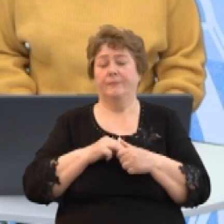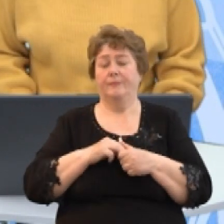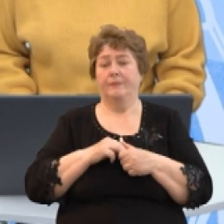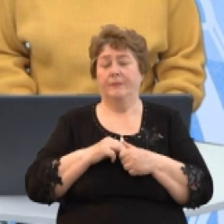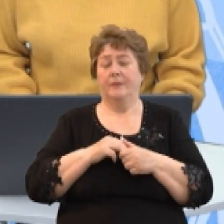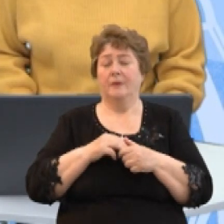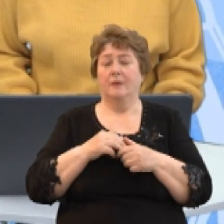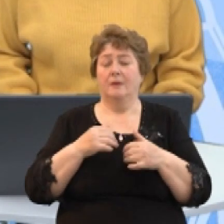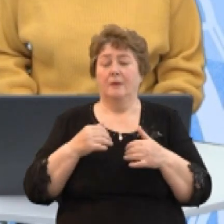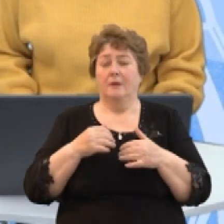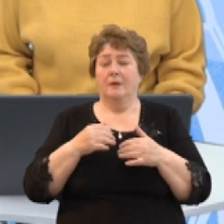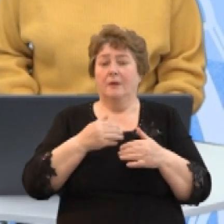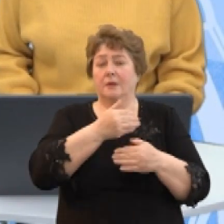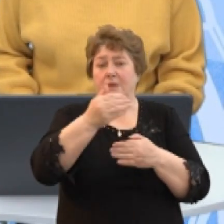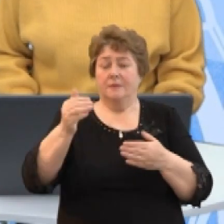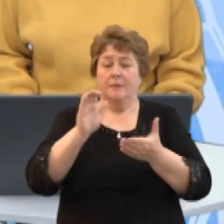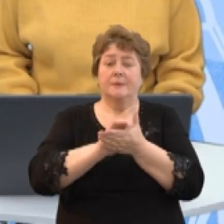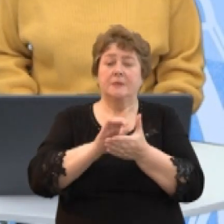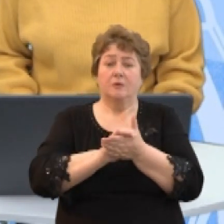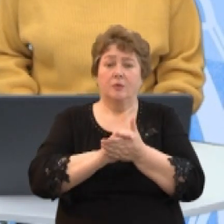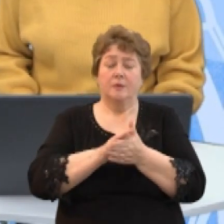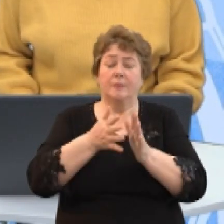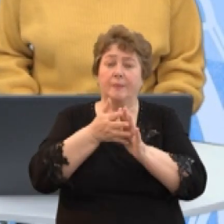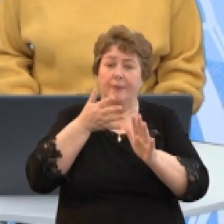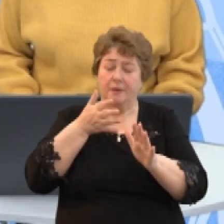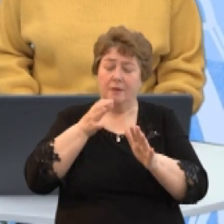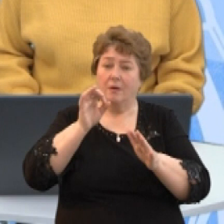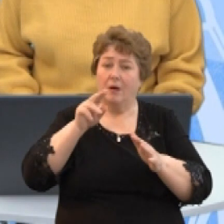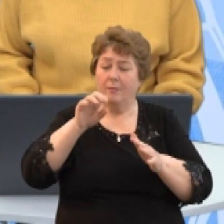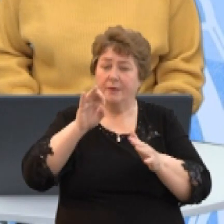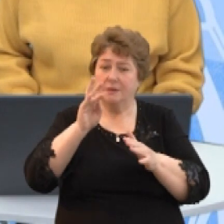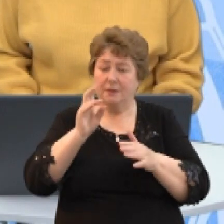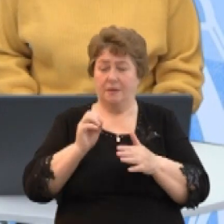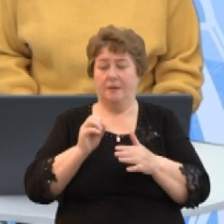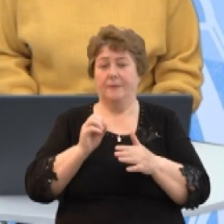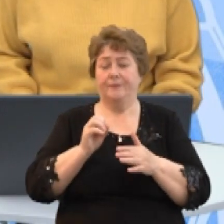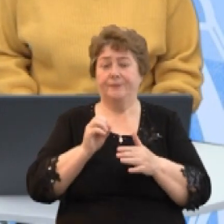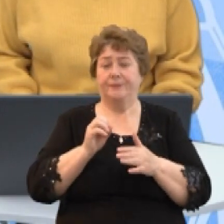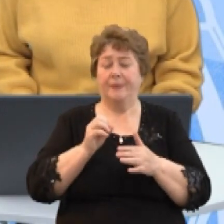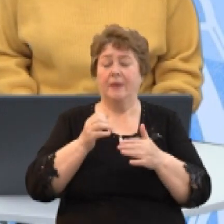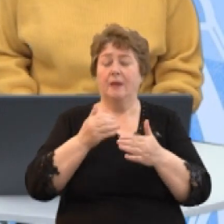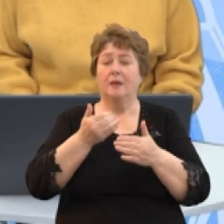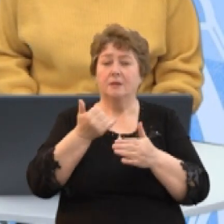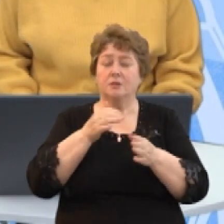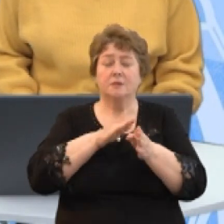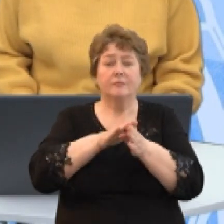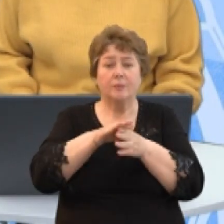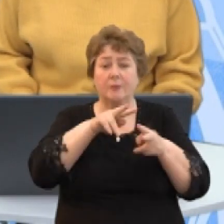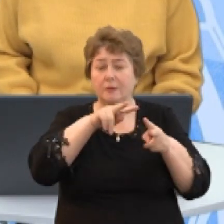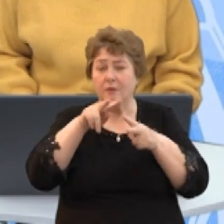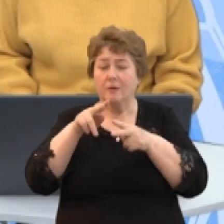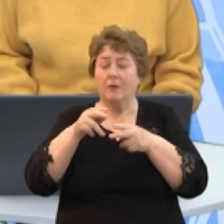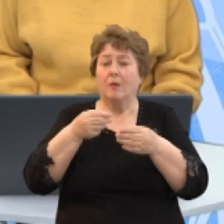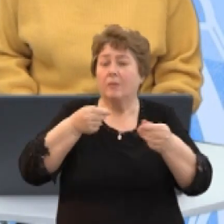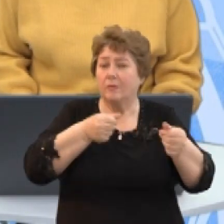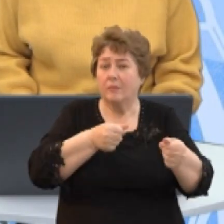итак мы с вами познакомились с понятием определения мы провели наблюдение над ролью